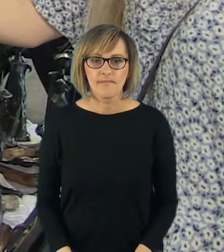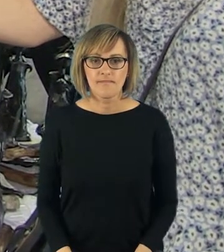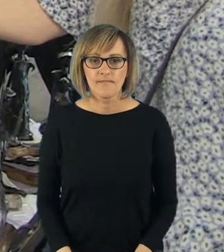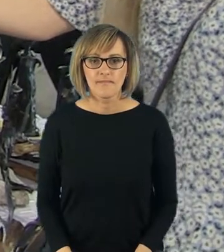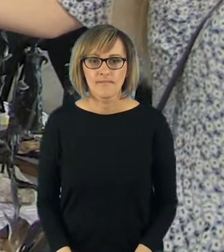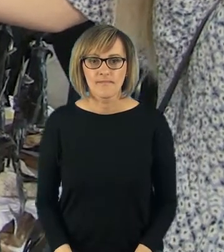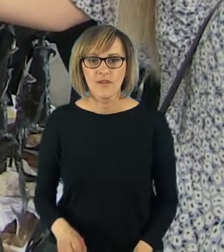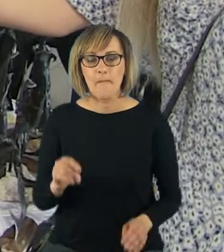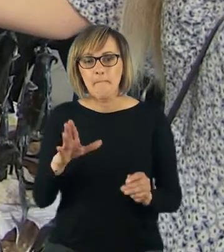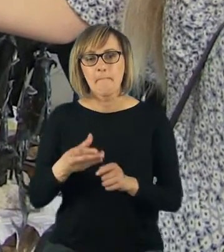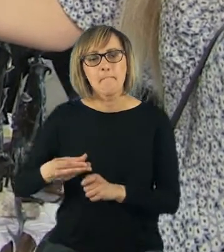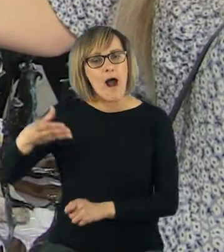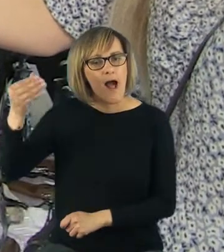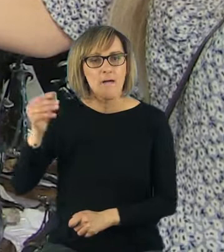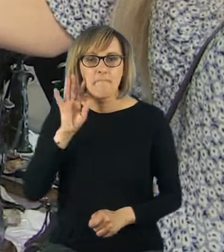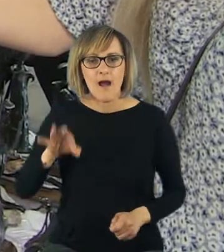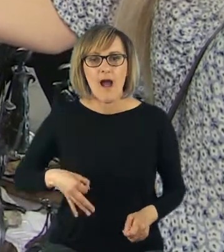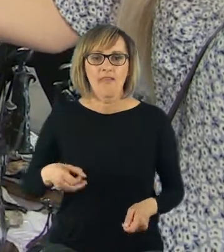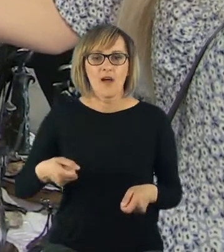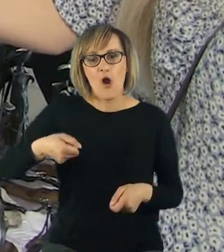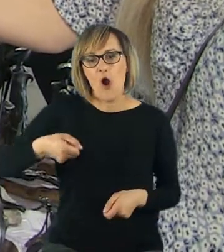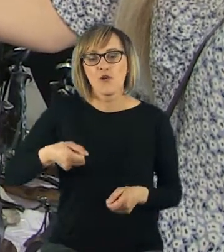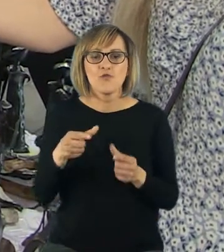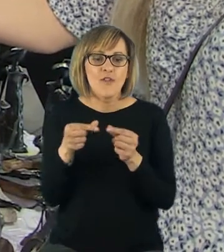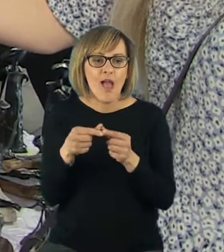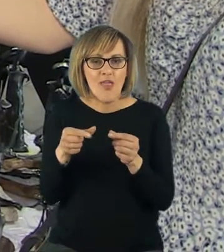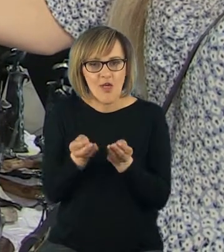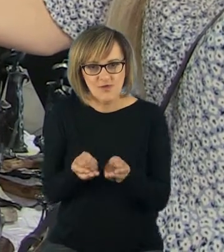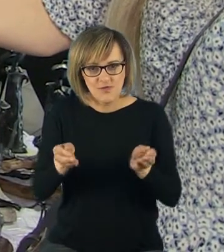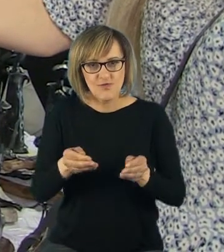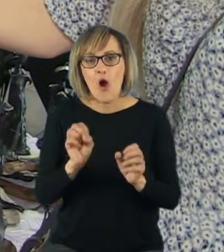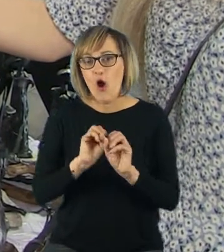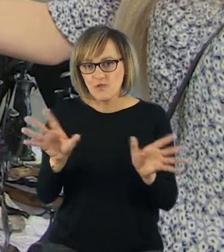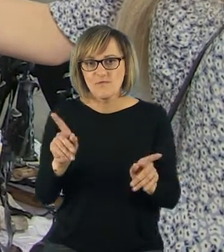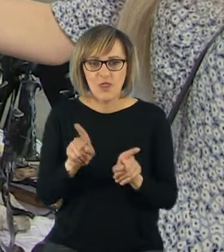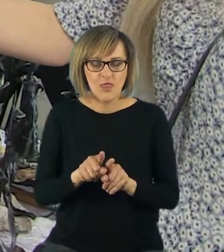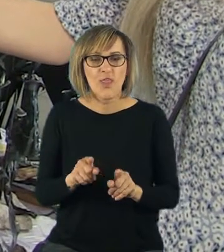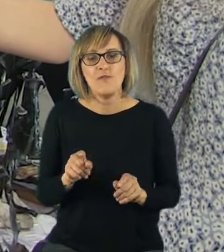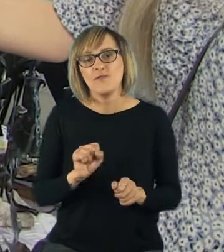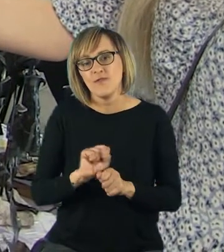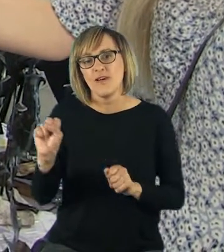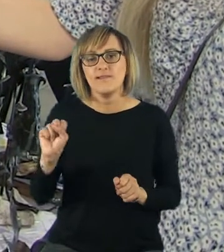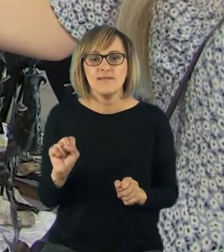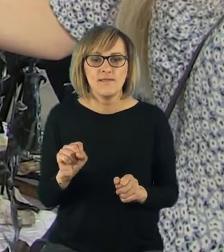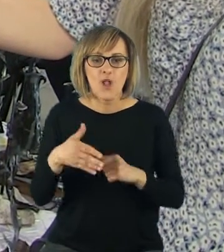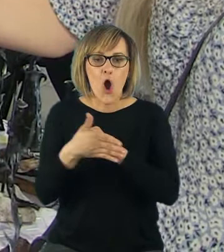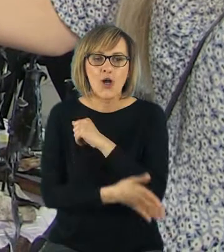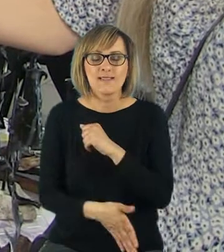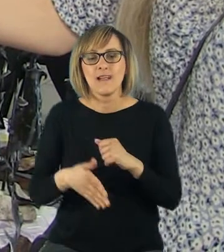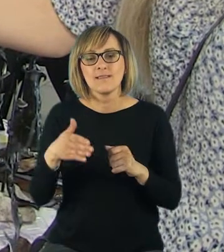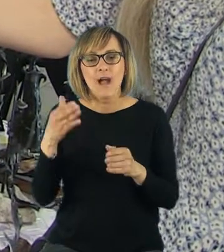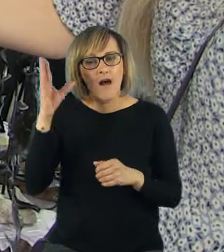z palmą, a pan jest z koszyczkiem z jajeczkami. No i oczywiście też jest ostatnia